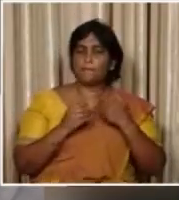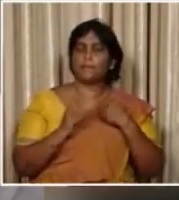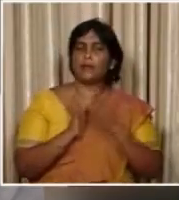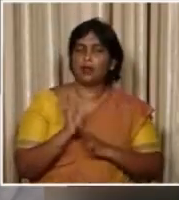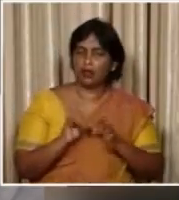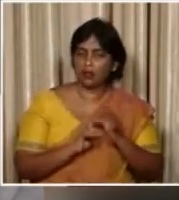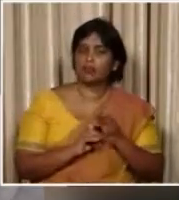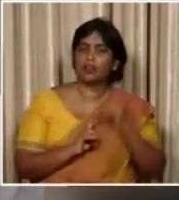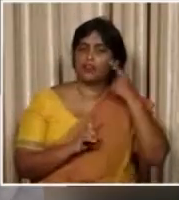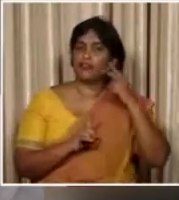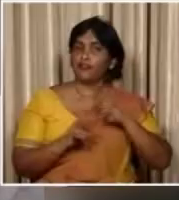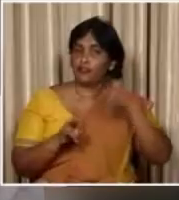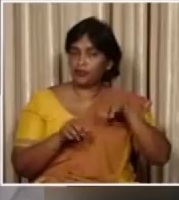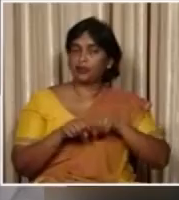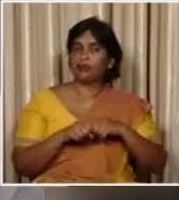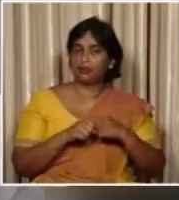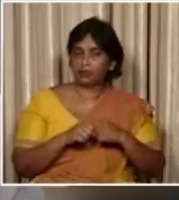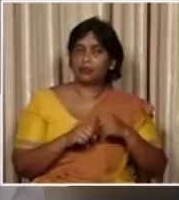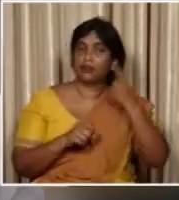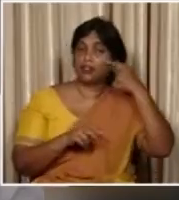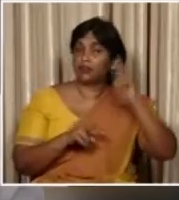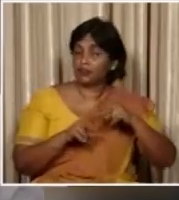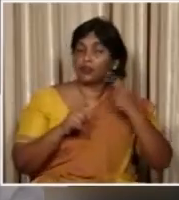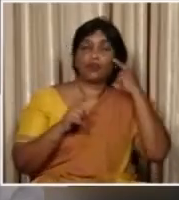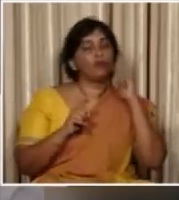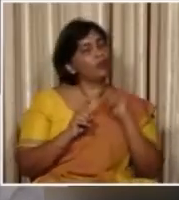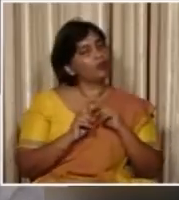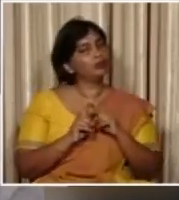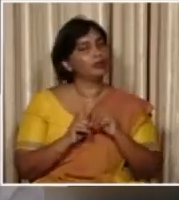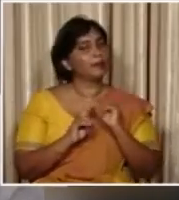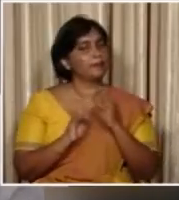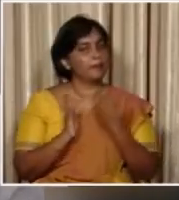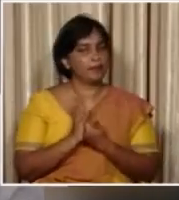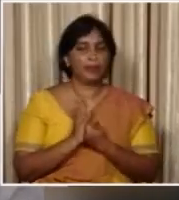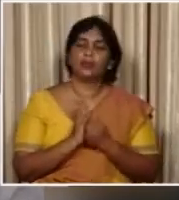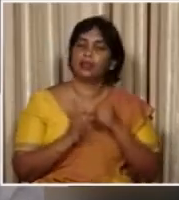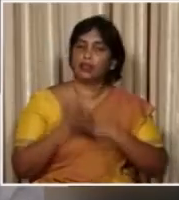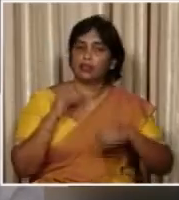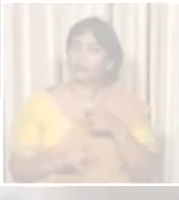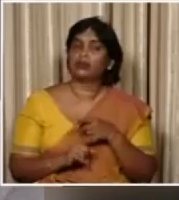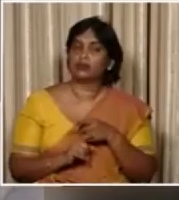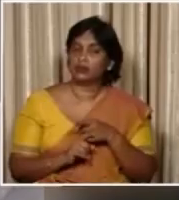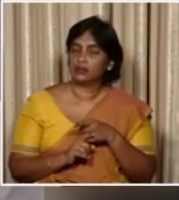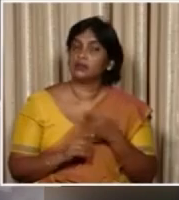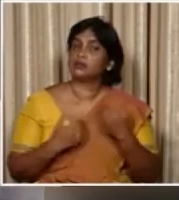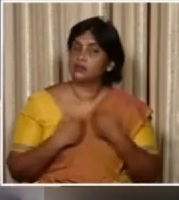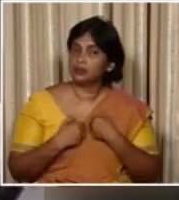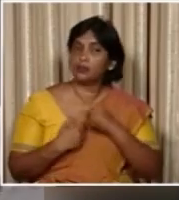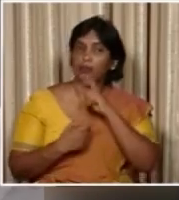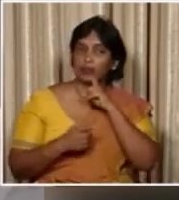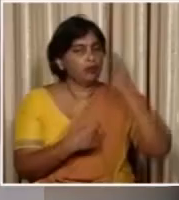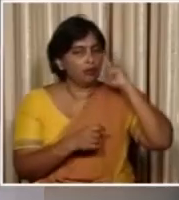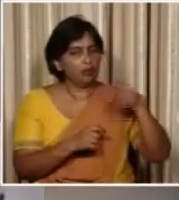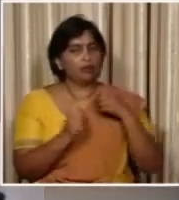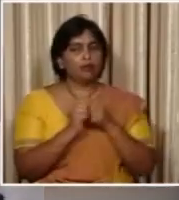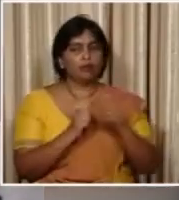මන්ත්‍රීවරු විශ්වාසභංග යෝජනාවක් ආවහම ඒ විශ්වාසභංගයේ සම්බන්ධයෙන් ප්‍රතිපත්තිමය තීන්දුව දේශපාලන පක්ෂ වශයෙන් ගන්නවා. අපි අධිකරණයට ඇඟිලි ගහන්නේ